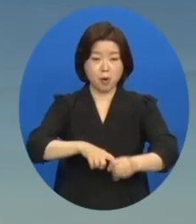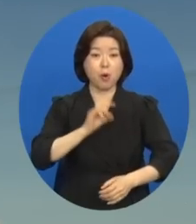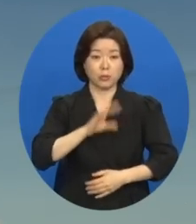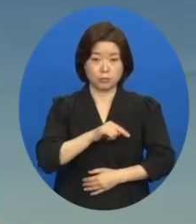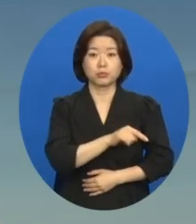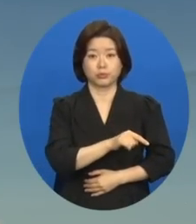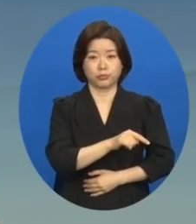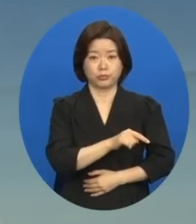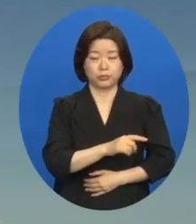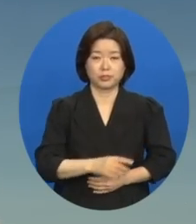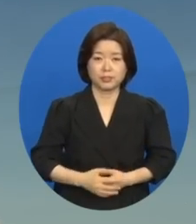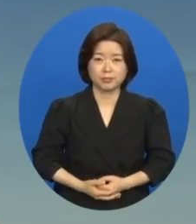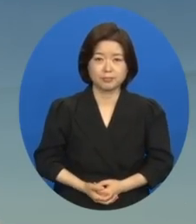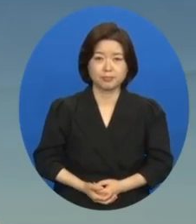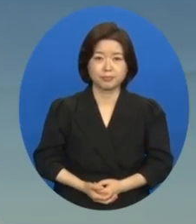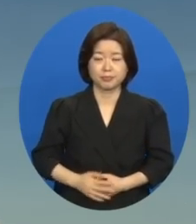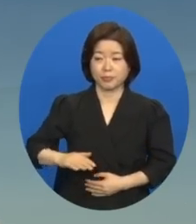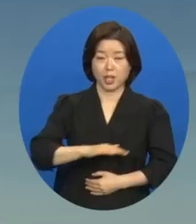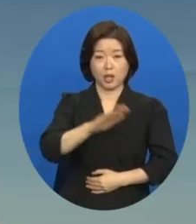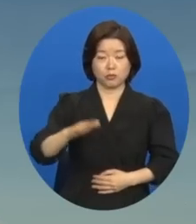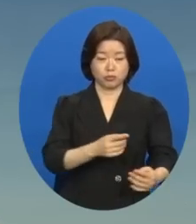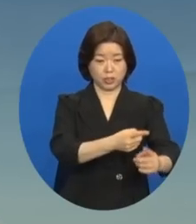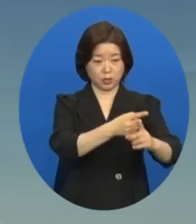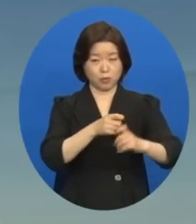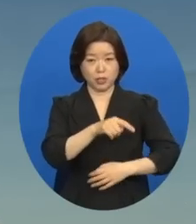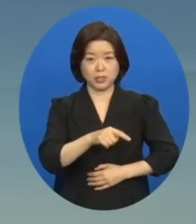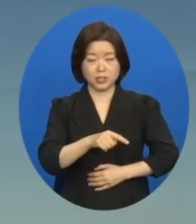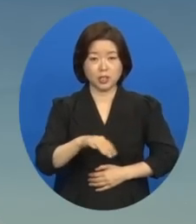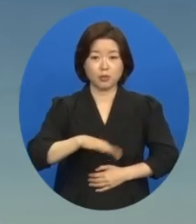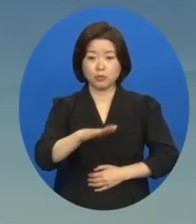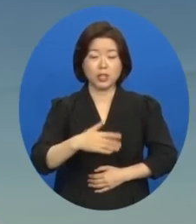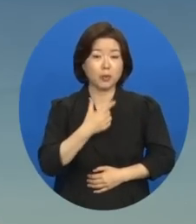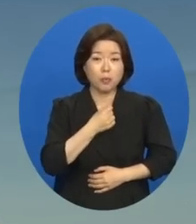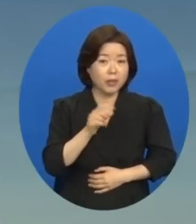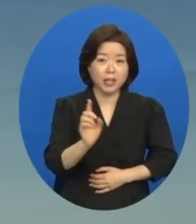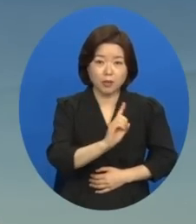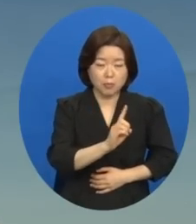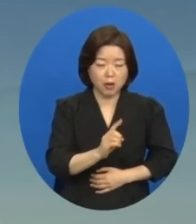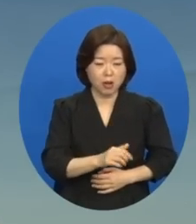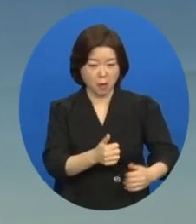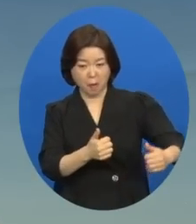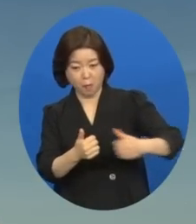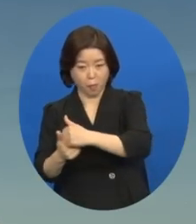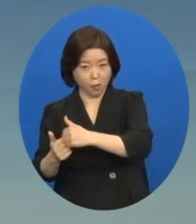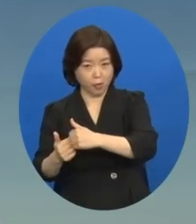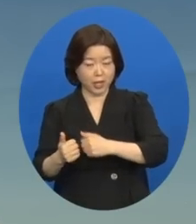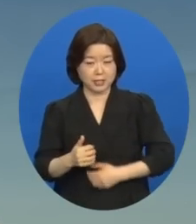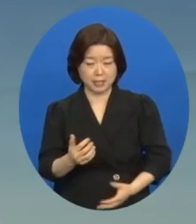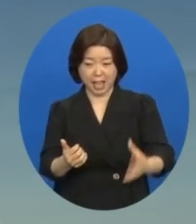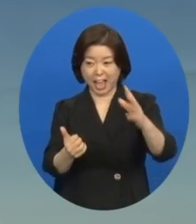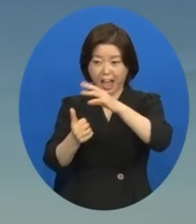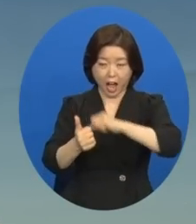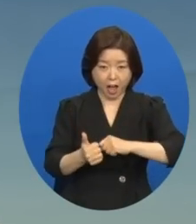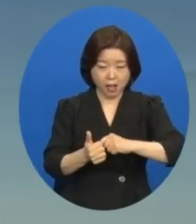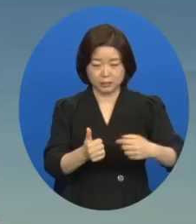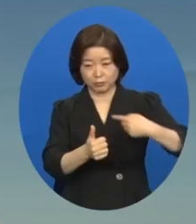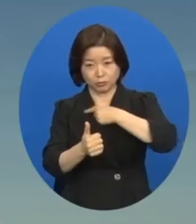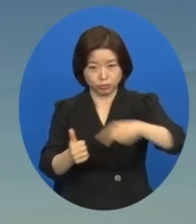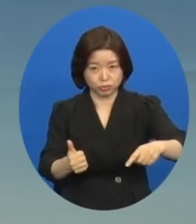것뿐이요. 우리의 대적이 우리에게 뭘 하기를 원한다고요? 공격해서 삼키고